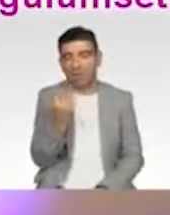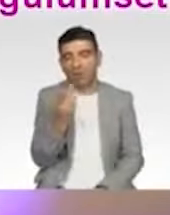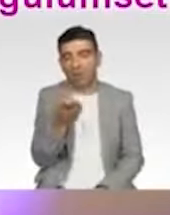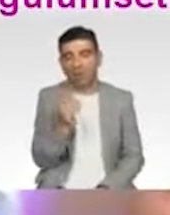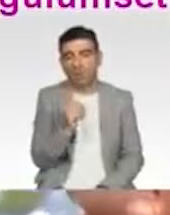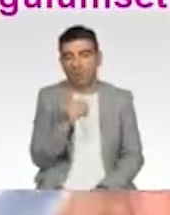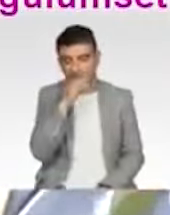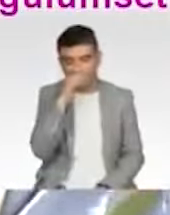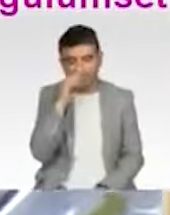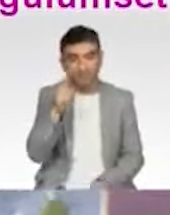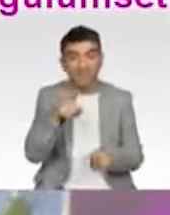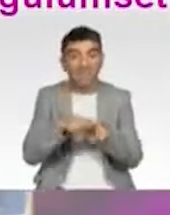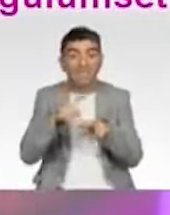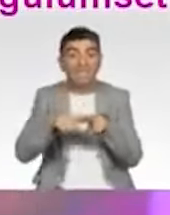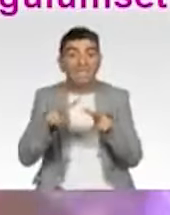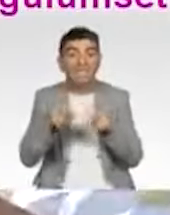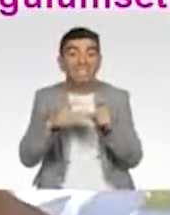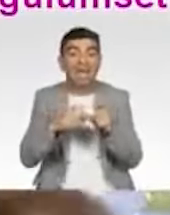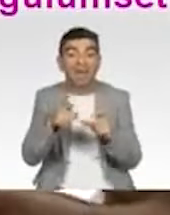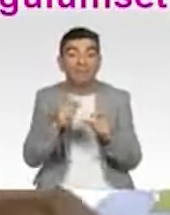herhalde değil mi? Hayır yams.